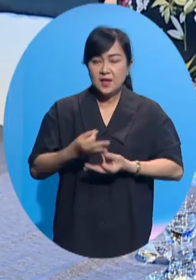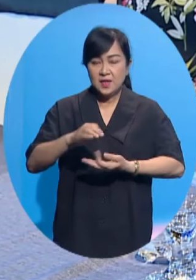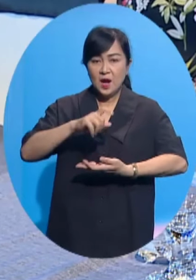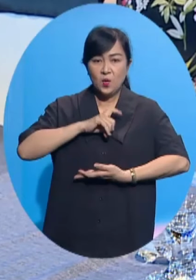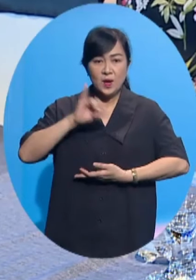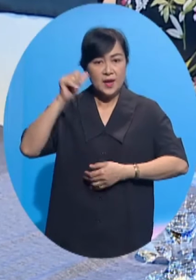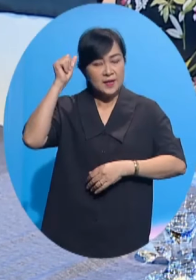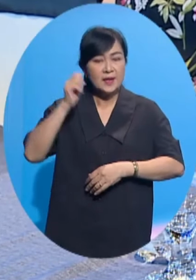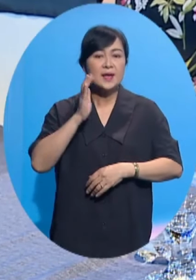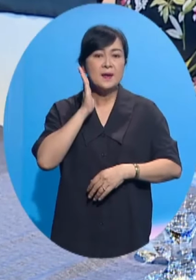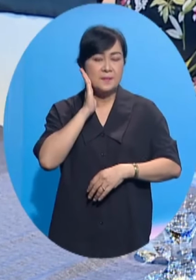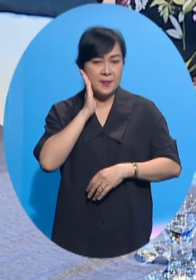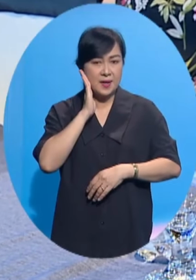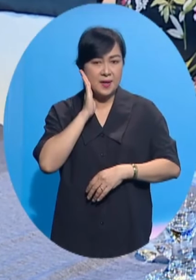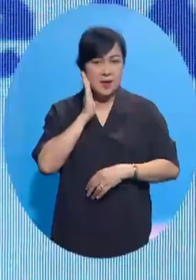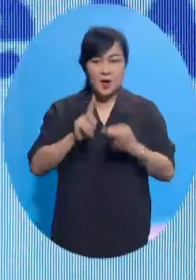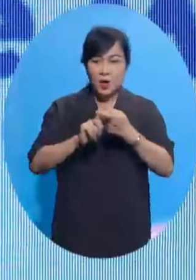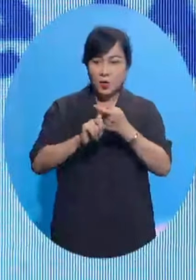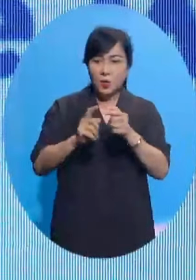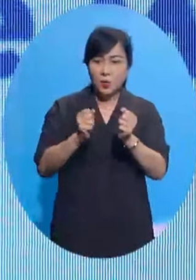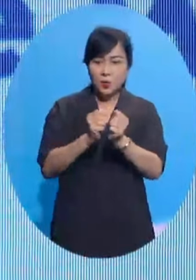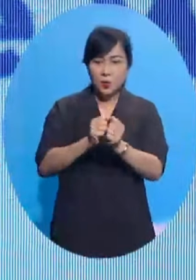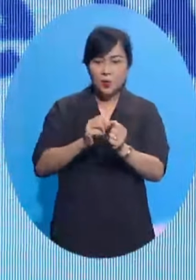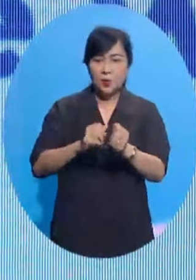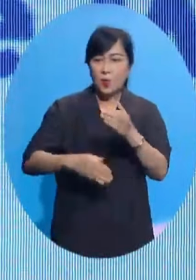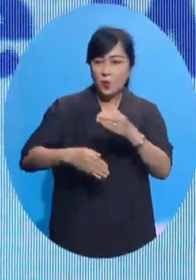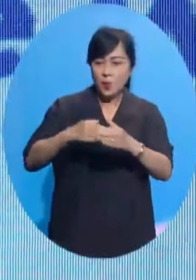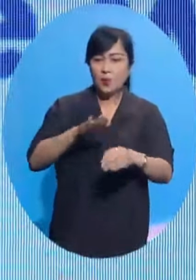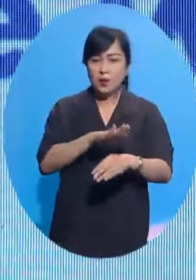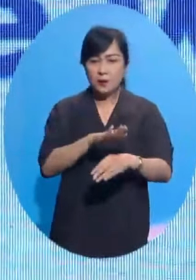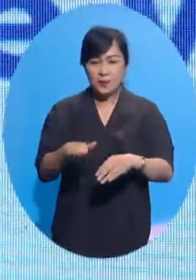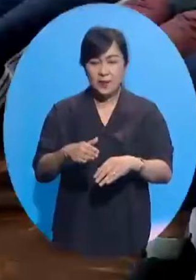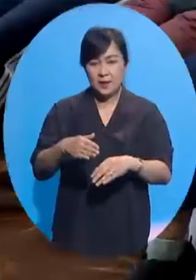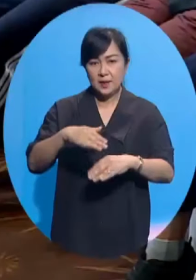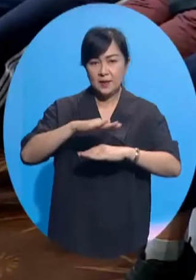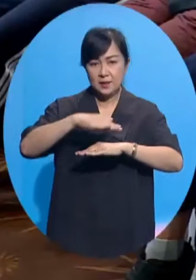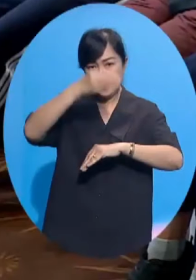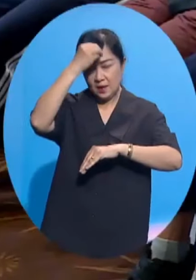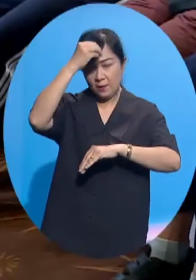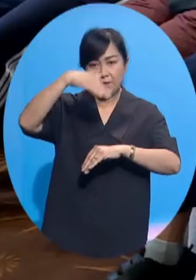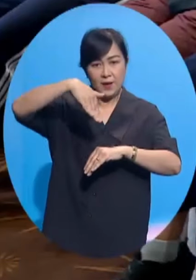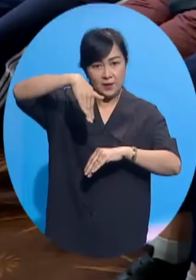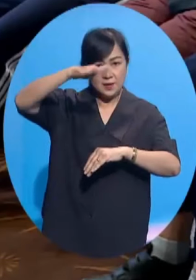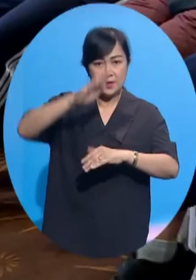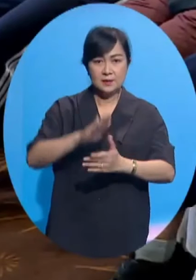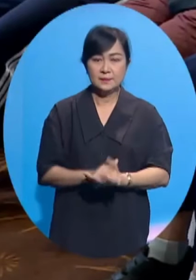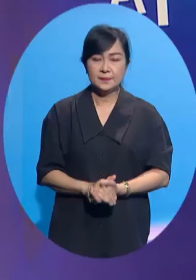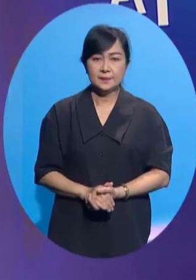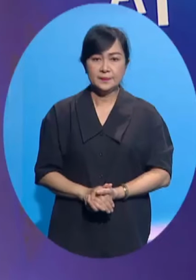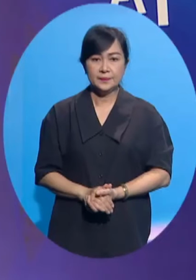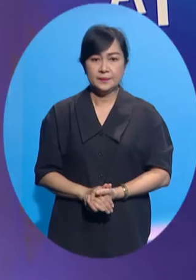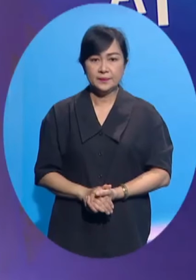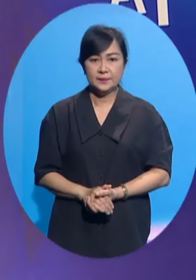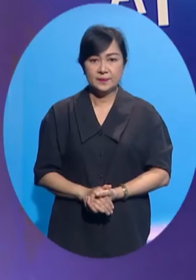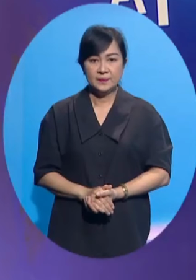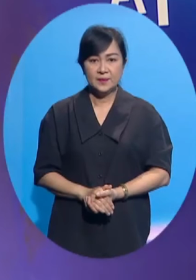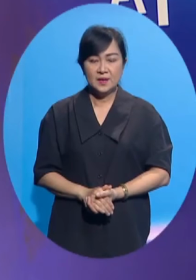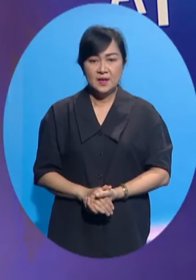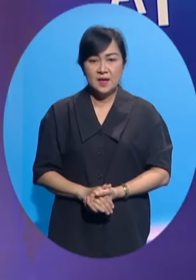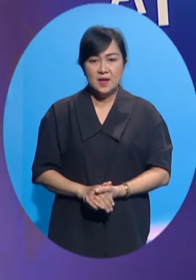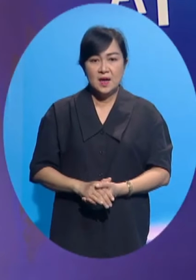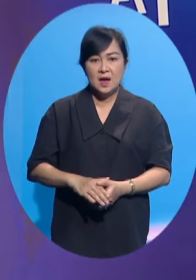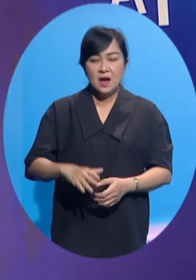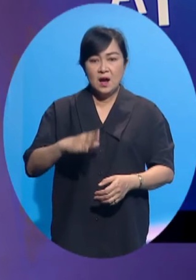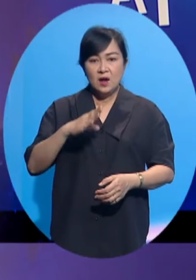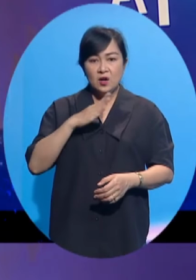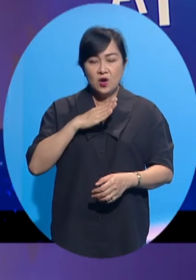nghĩa đến những người mẹ, người đã luôn đồng hành và ủng hộ các em trên hành trình học tập và trưởng thành. Trước khi học tại Yola, kỹ năng